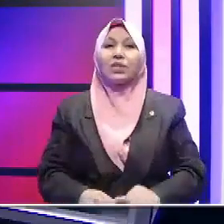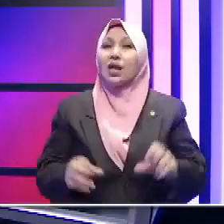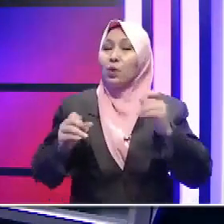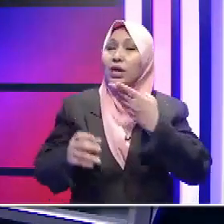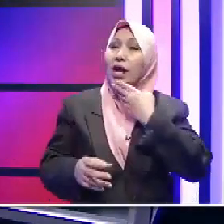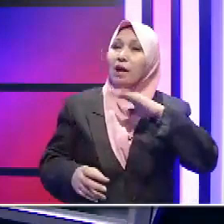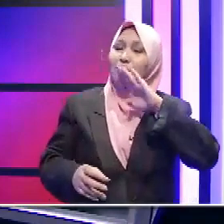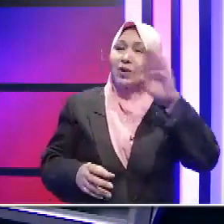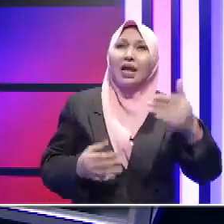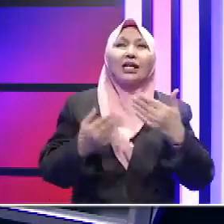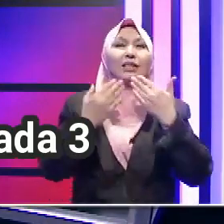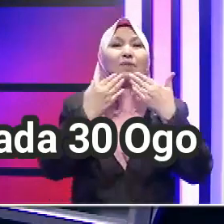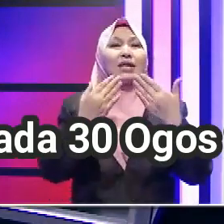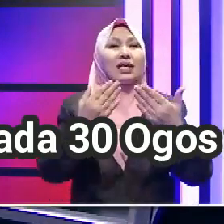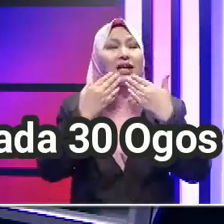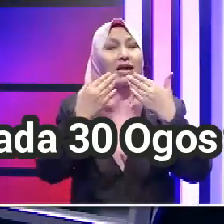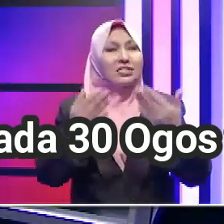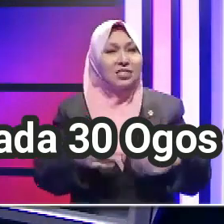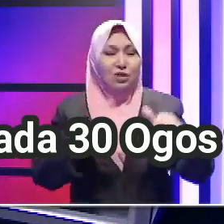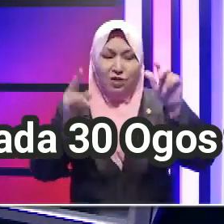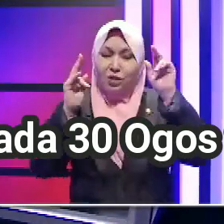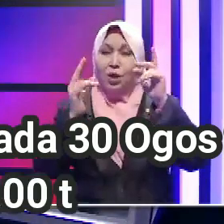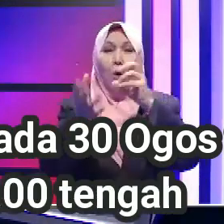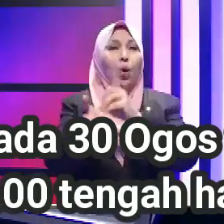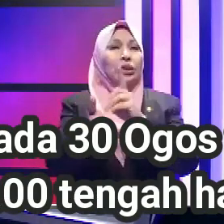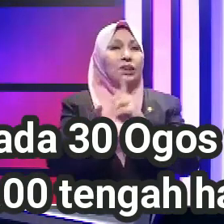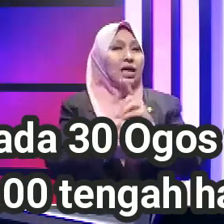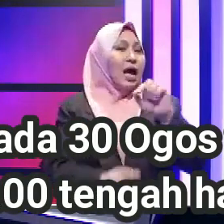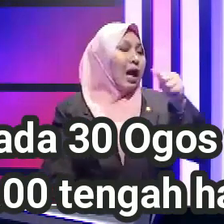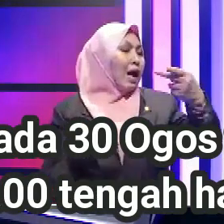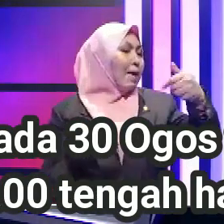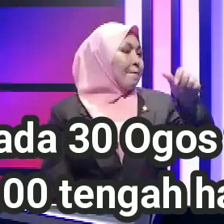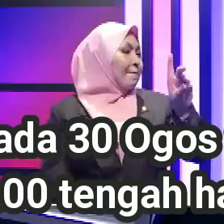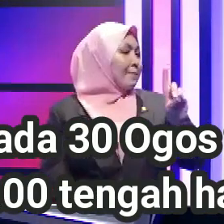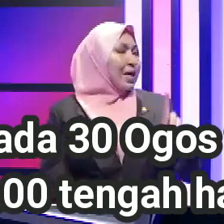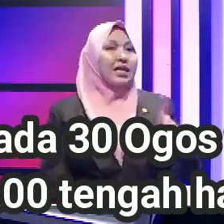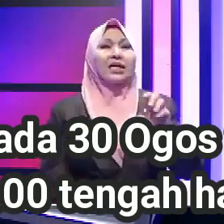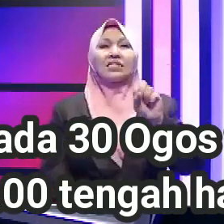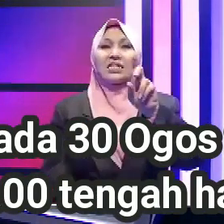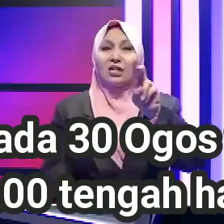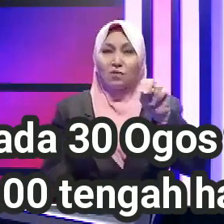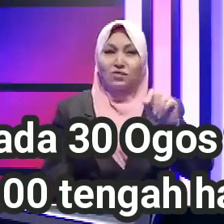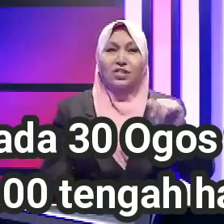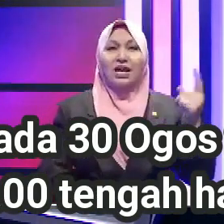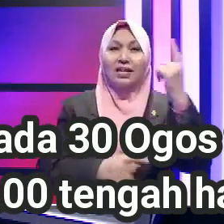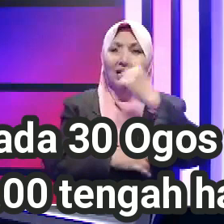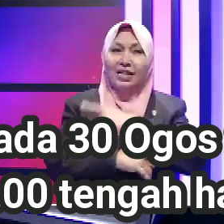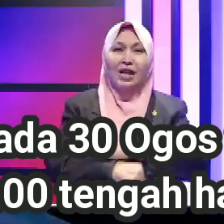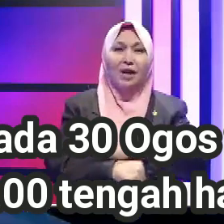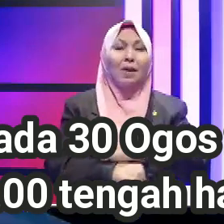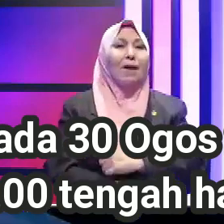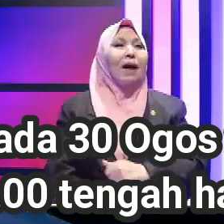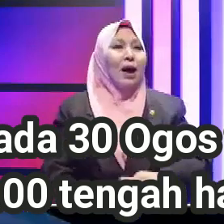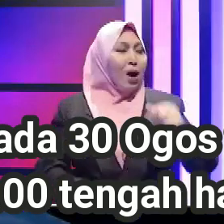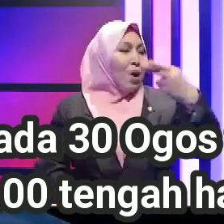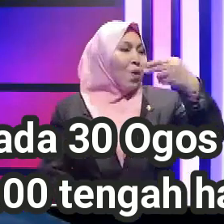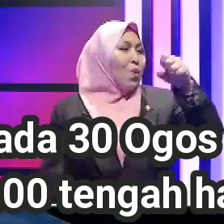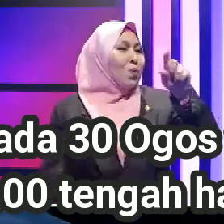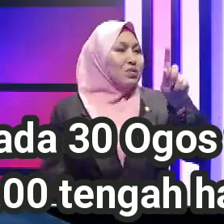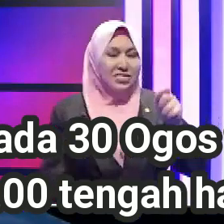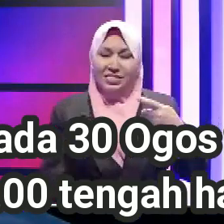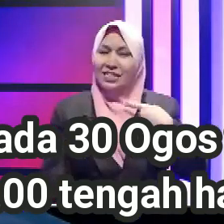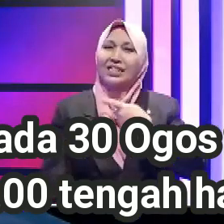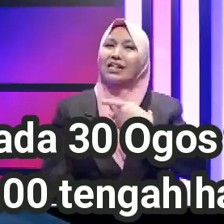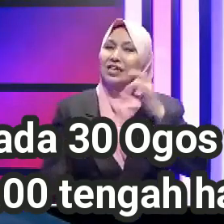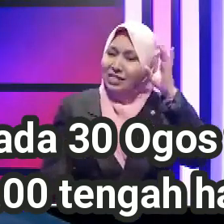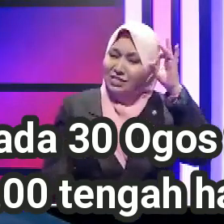w92 sehat mobil.ke ahmadsanusi resep kue brownies model atom qasidah syaa